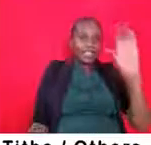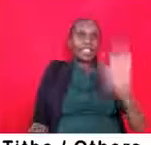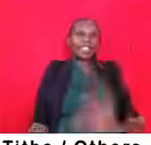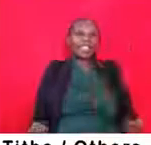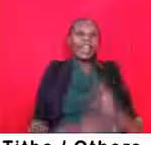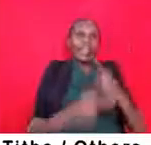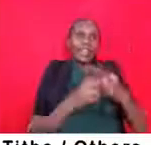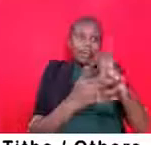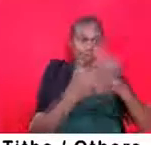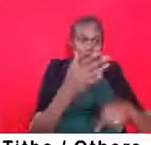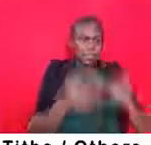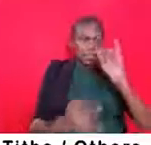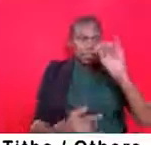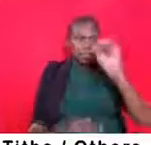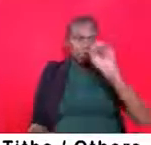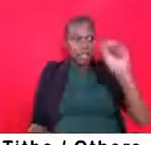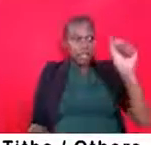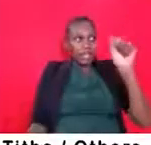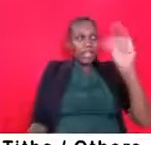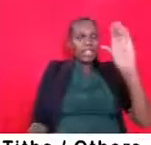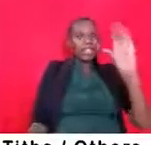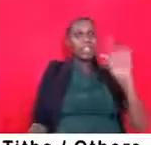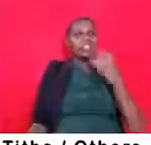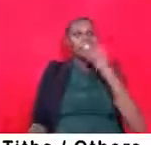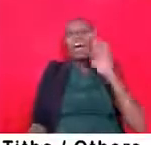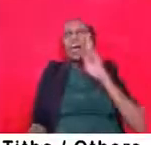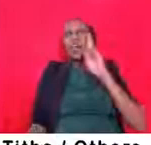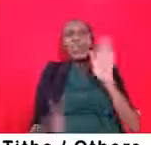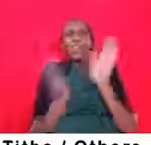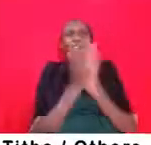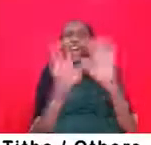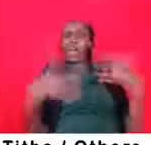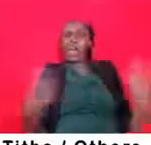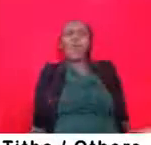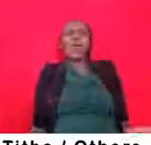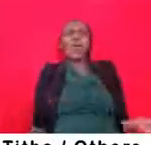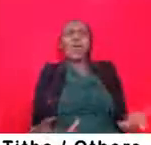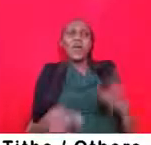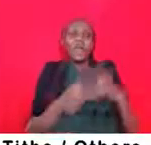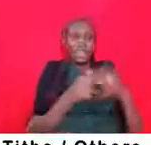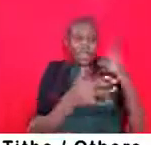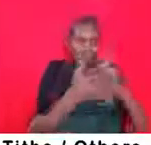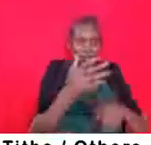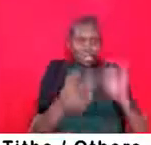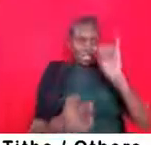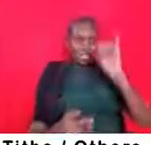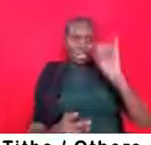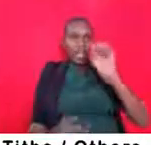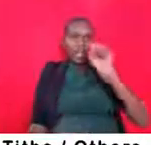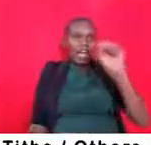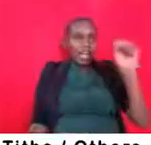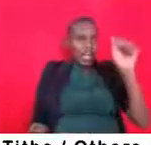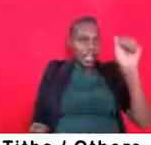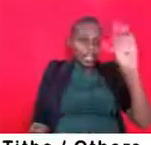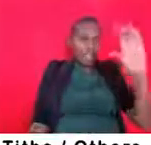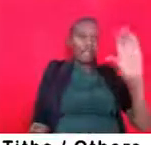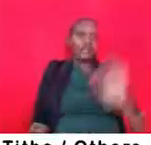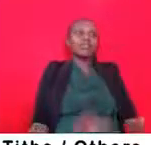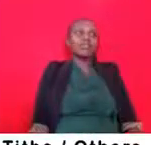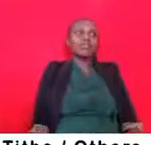Alikuwa anaitwa nani? Huyo anasema Alkopol. Hakuwa anaitwa Alkopol. Alikuwa anaitwa nani? Alikuwa anaitwa